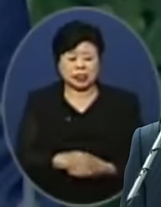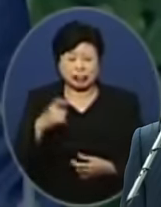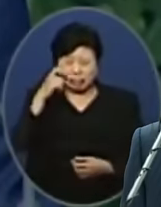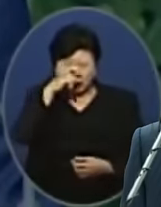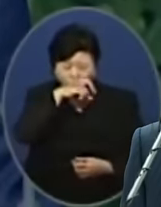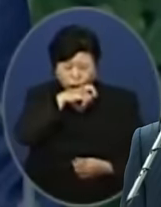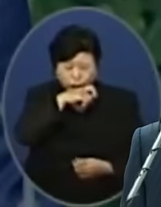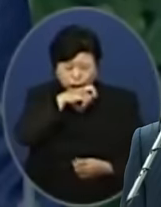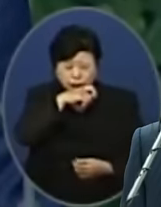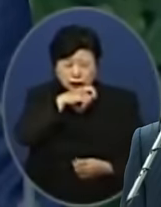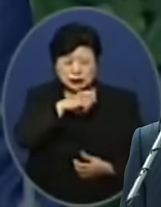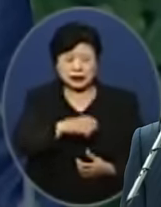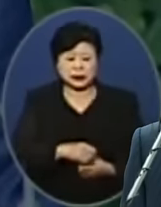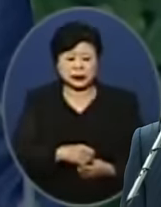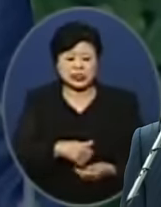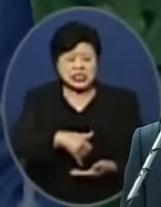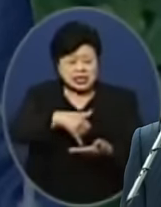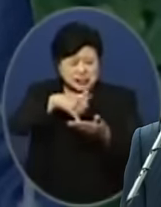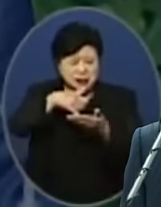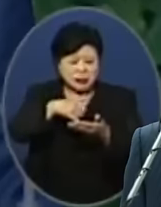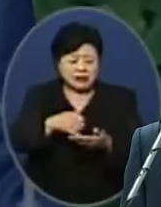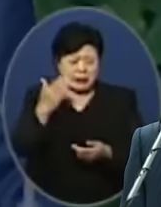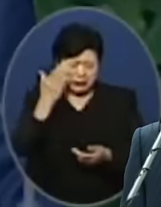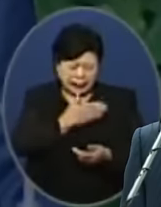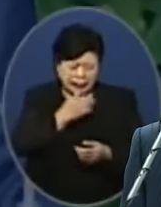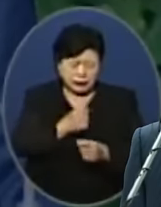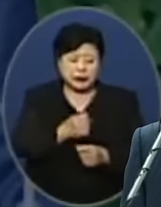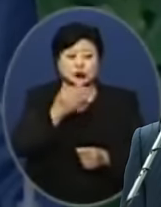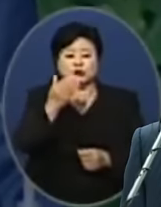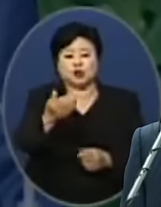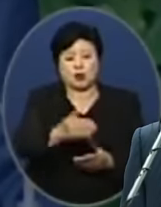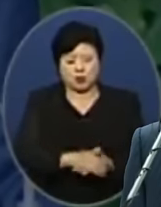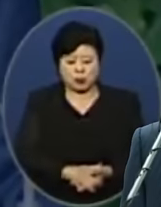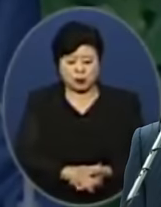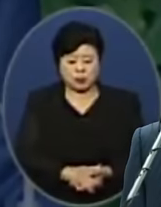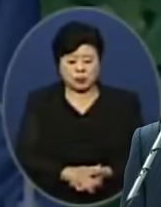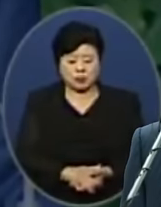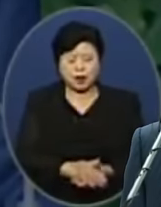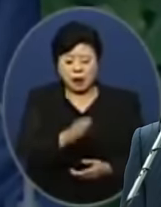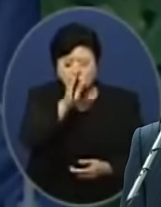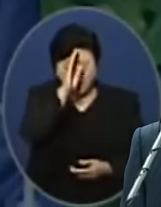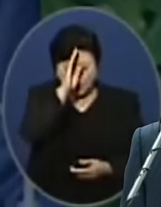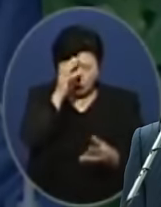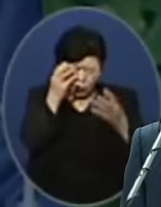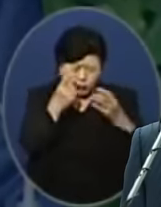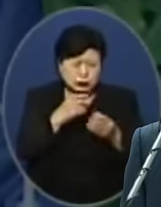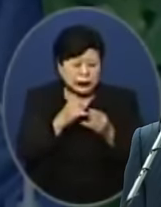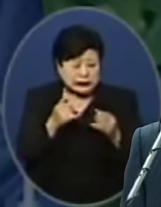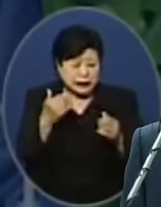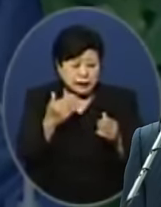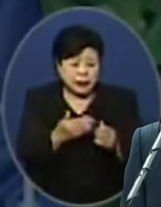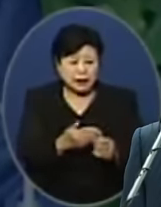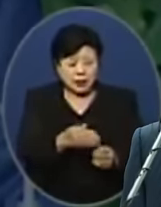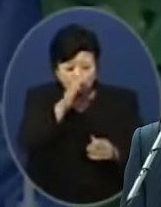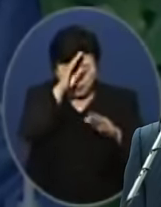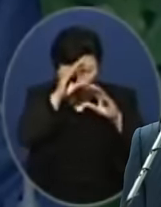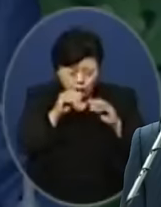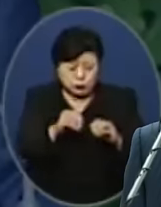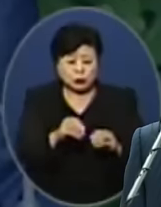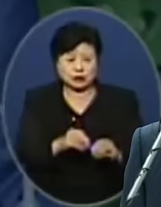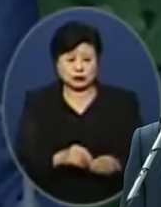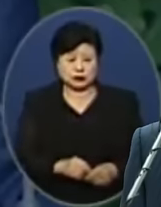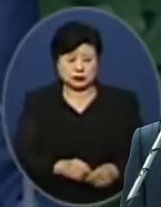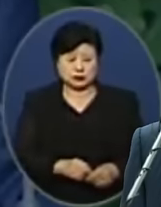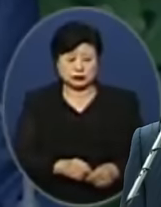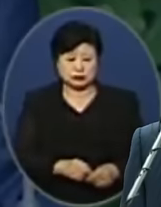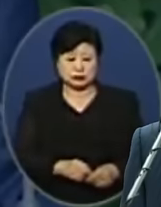더러운 인격을 정하게 만들어 주셨습니다. 병들어서 고통당하는 사람들, 우리 주 예수께서